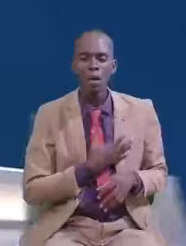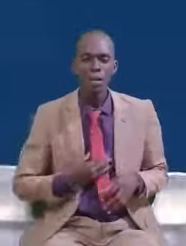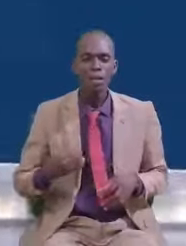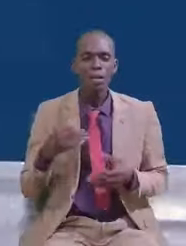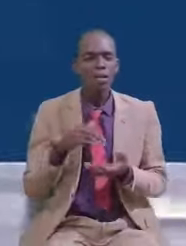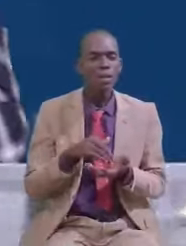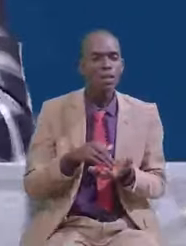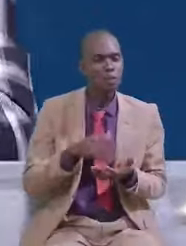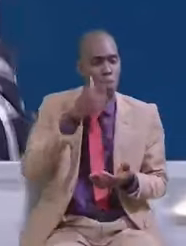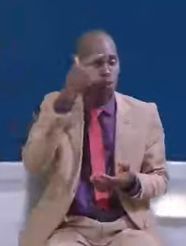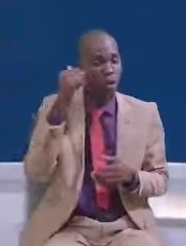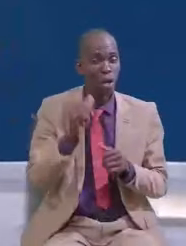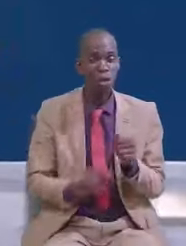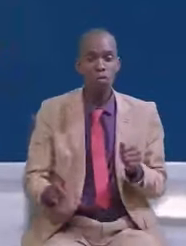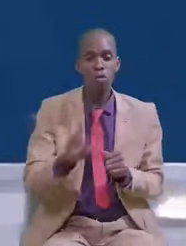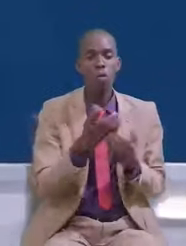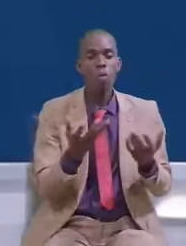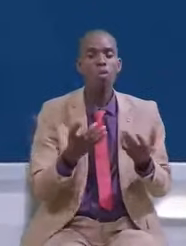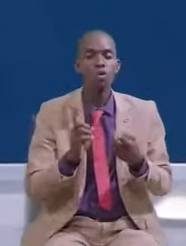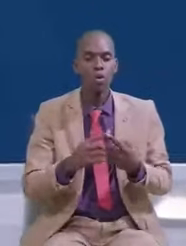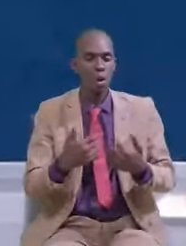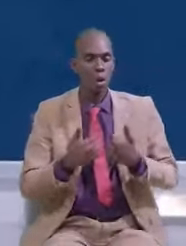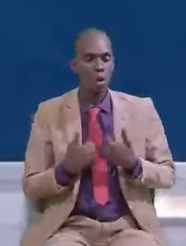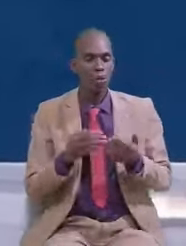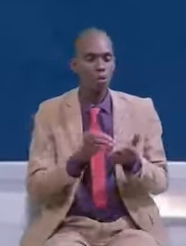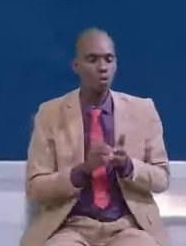Et encore, parce que chacun veut suivre sa voie.